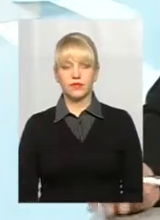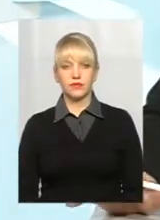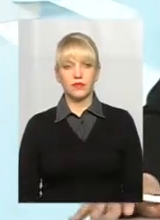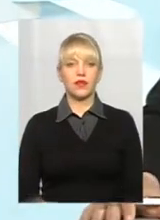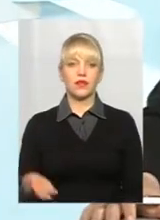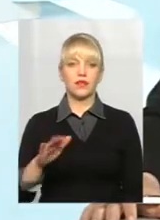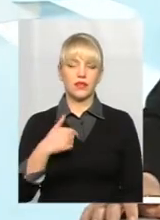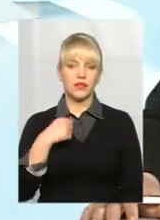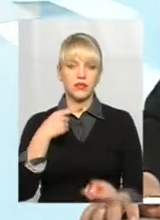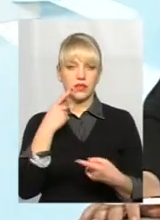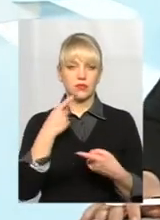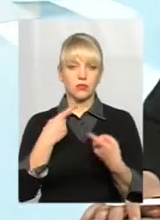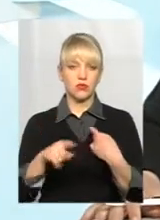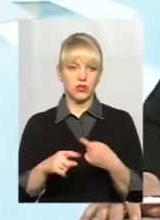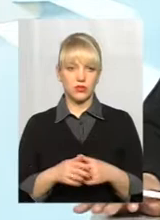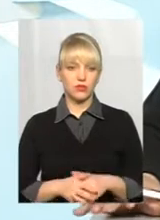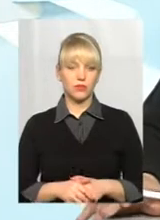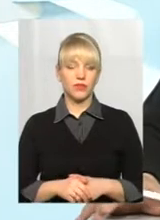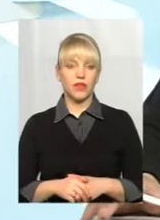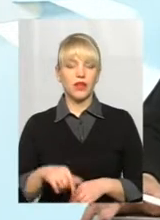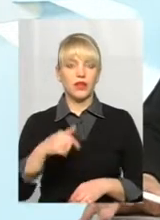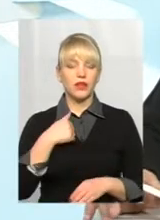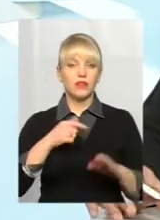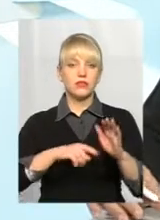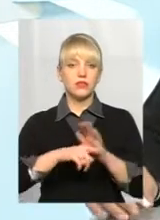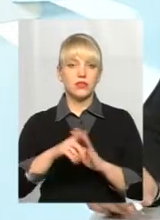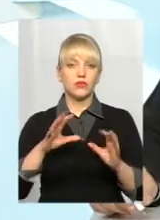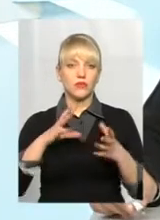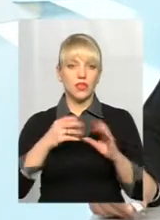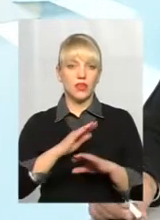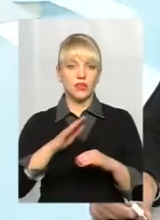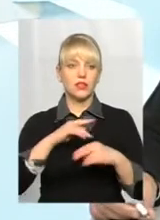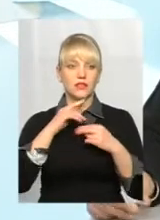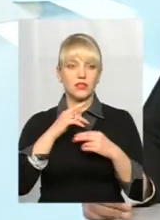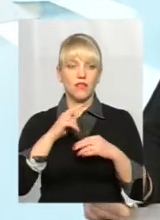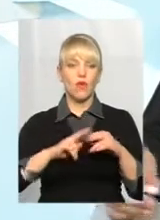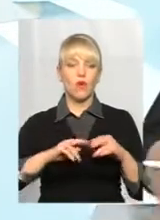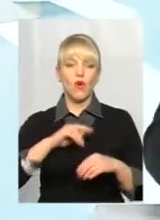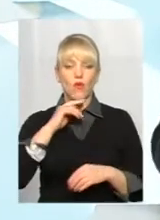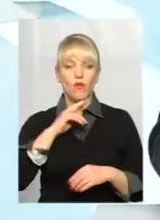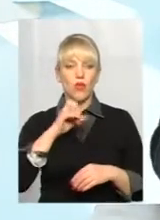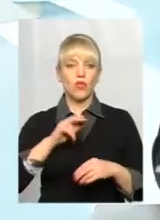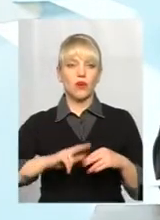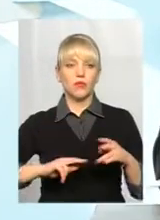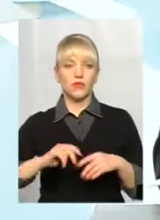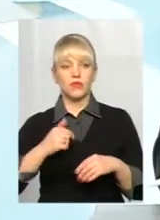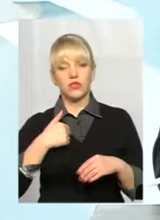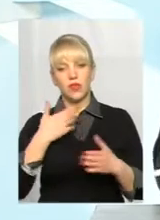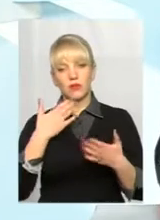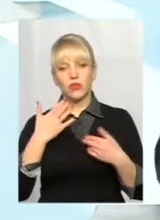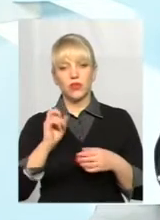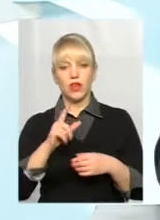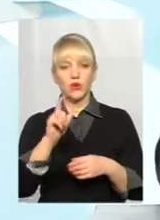вам скажу інакше. Скажімо, я спочатку взагалі не звертав увагу на це будівництво. Я підходив чисто